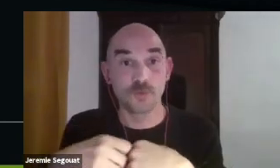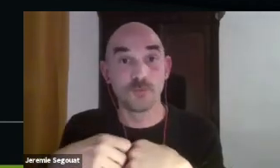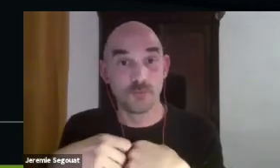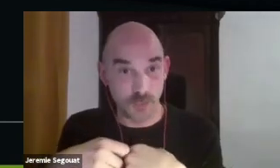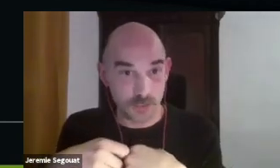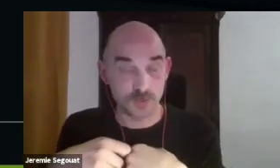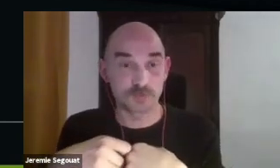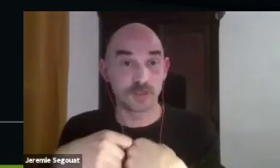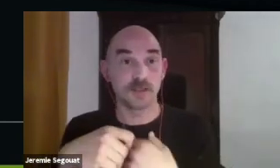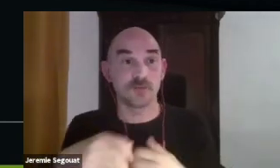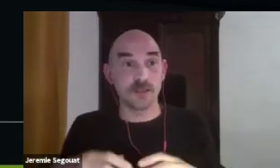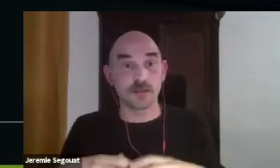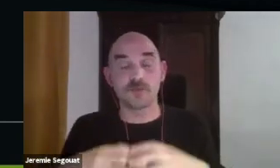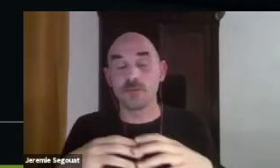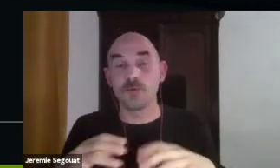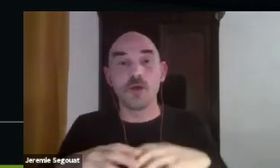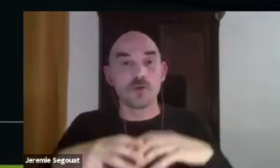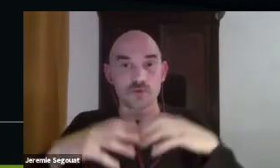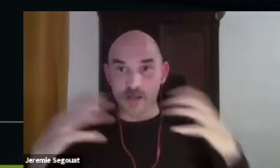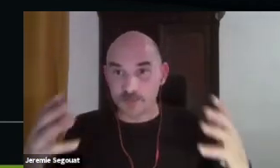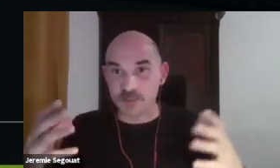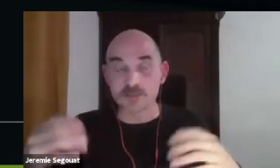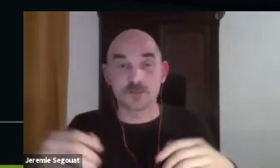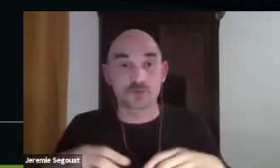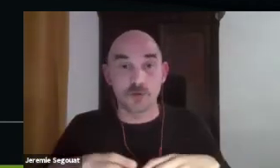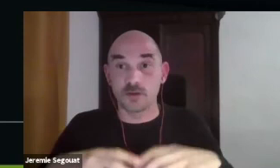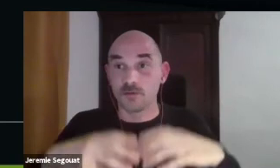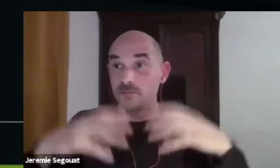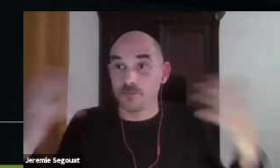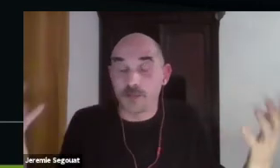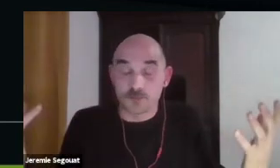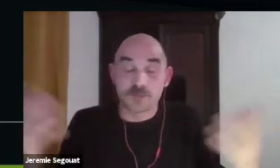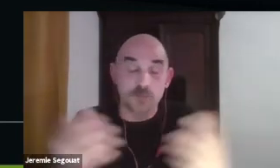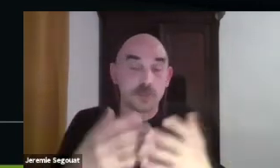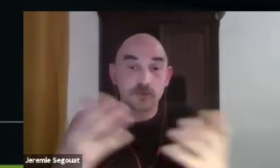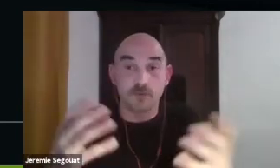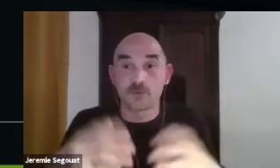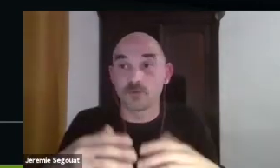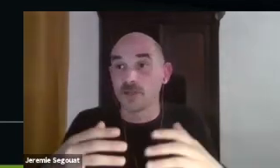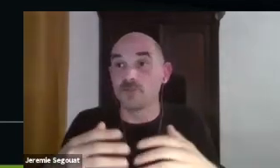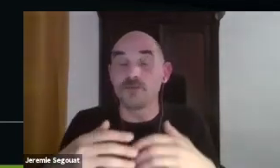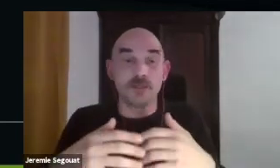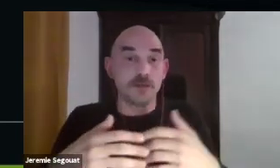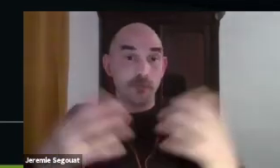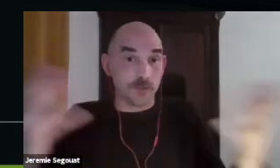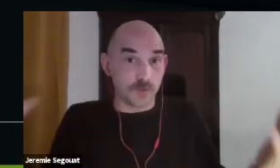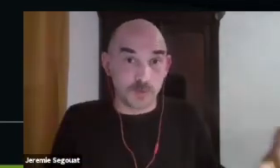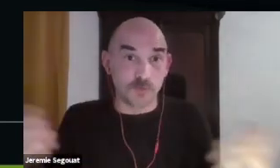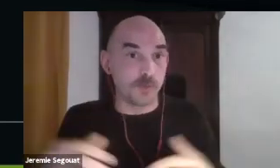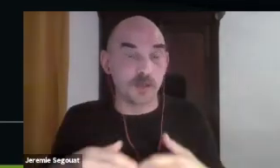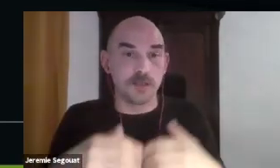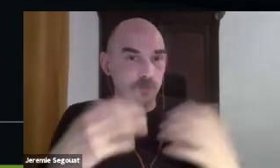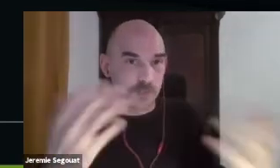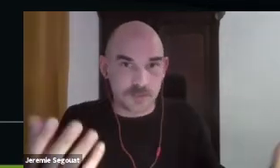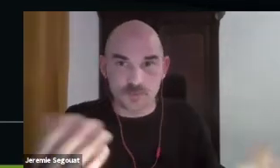l'environnement plus large c'est à dire de décrire vraiment soit la pièce soit par exemple si on est dans le cadre de visites de panorama